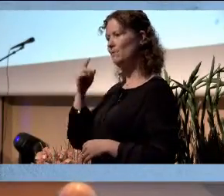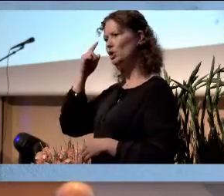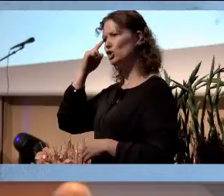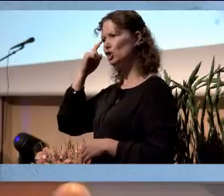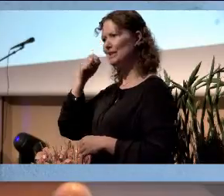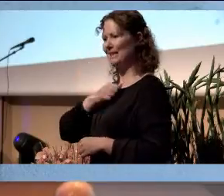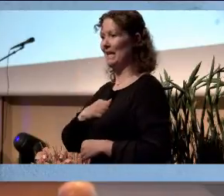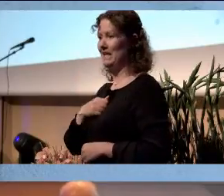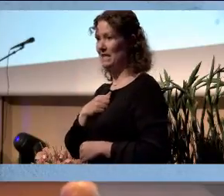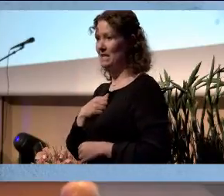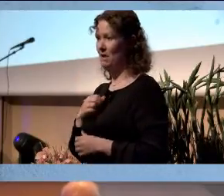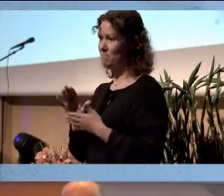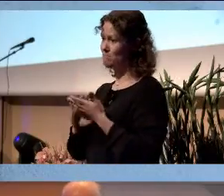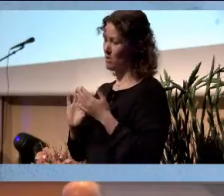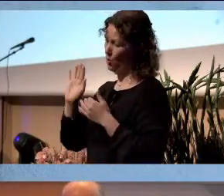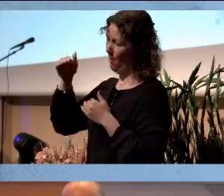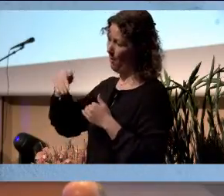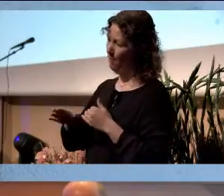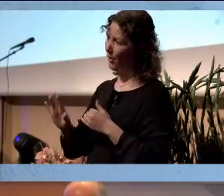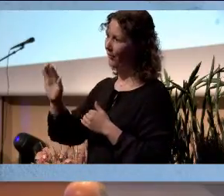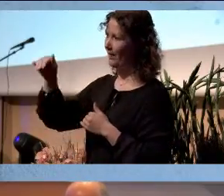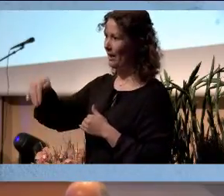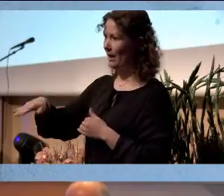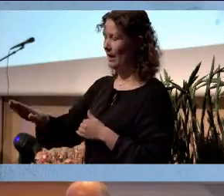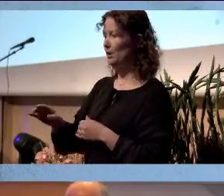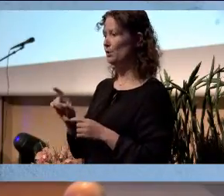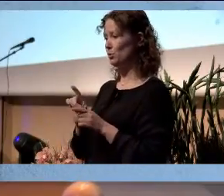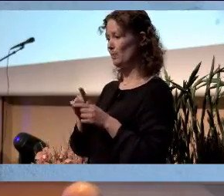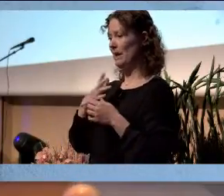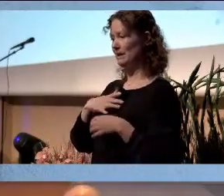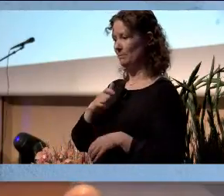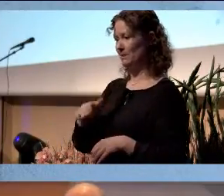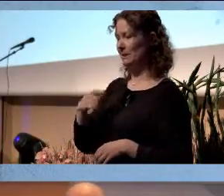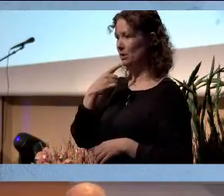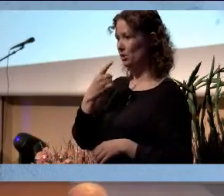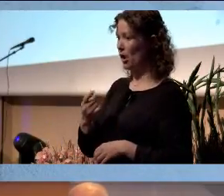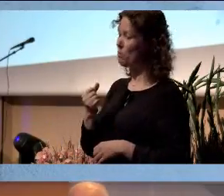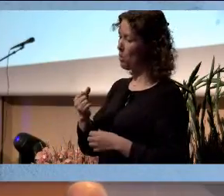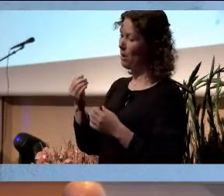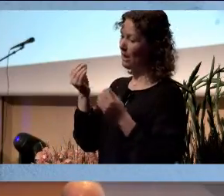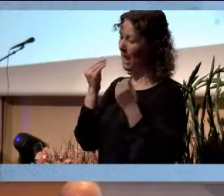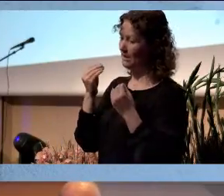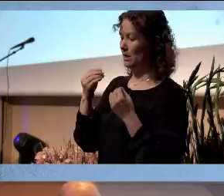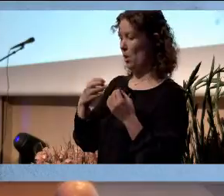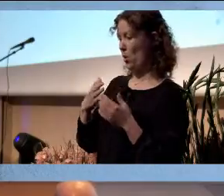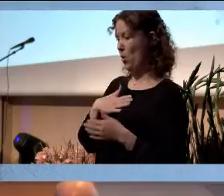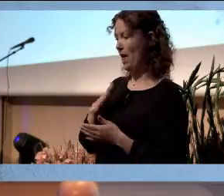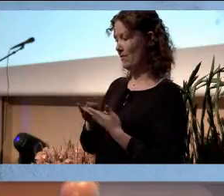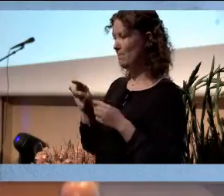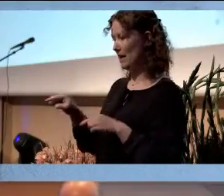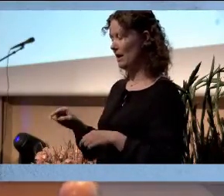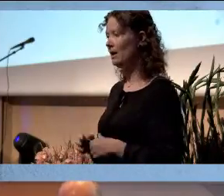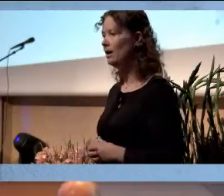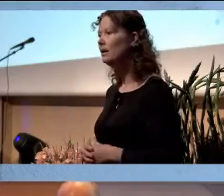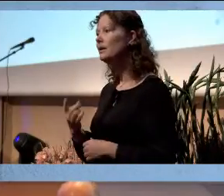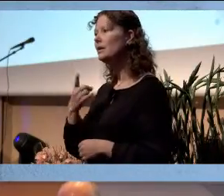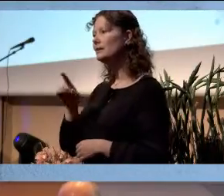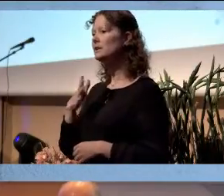lidelser, det kommer kanskje til å gå i bølger, men som helseministeren klok sa, man må lære seg å leve med dem. De som